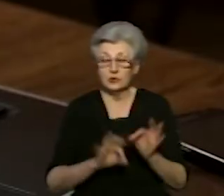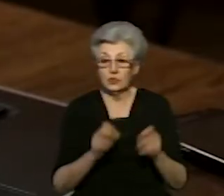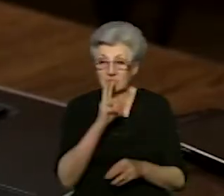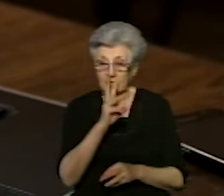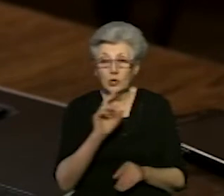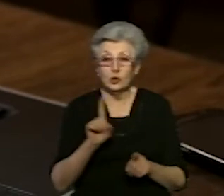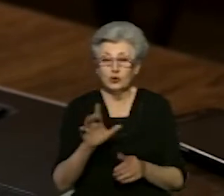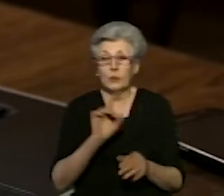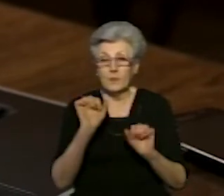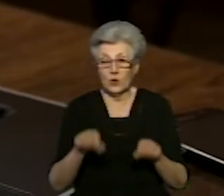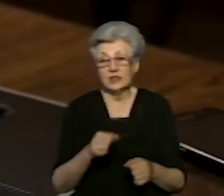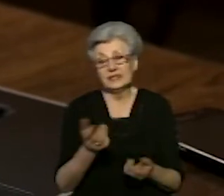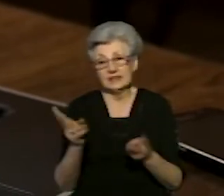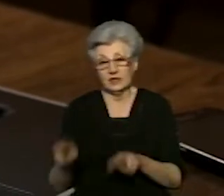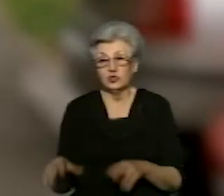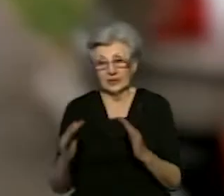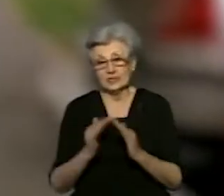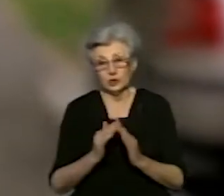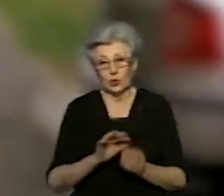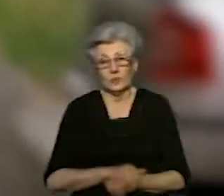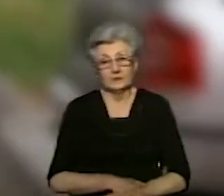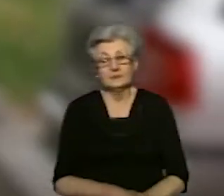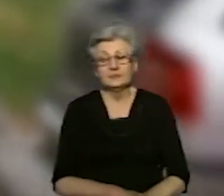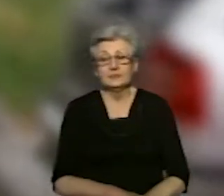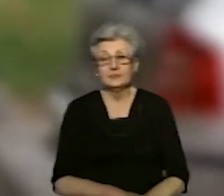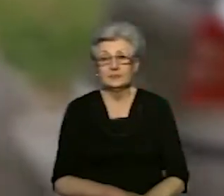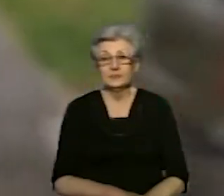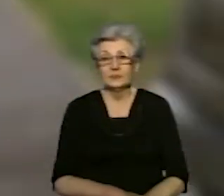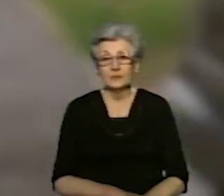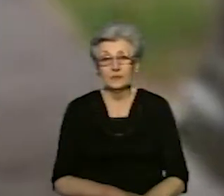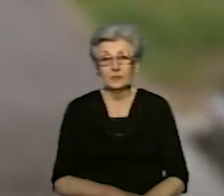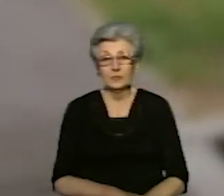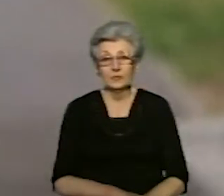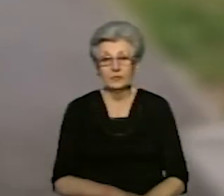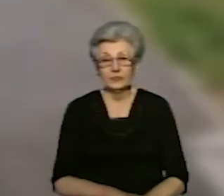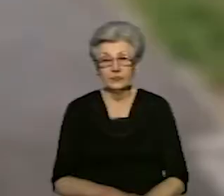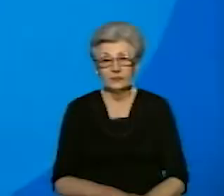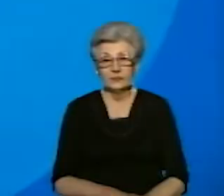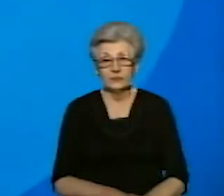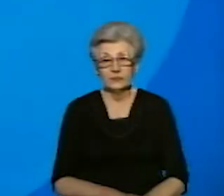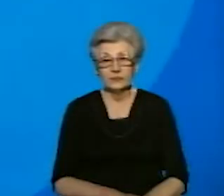змогу залишатися вдома, каже Дмитро. Ірина Капуш, Назар Шевченко, новини на Суспільному.